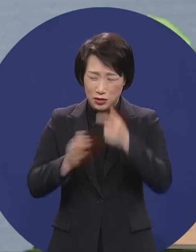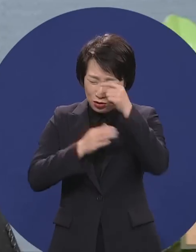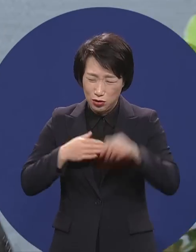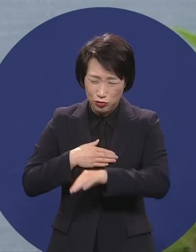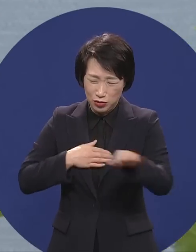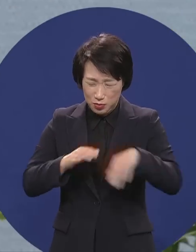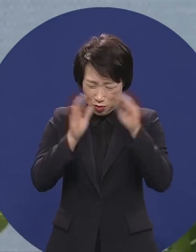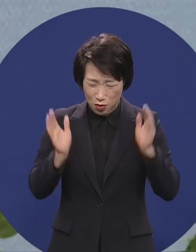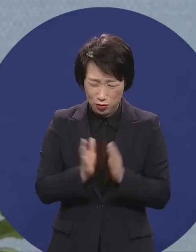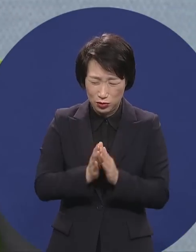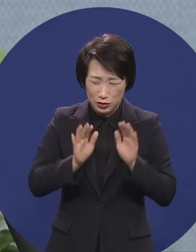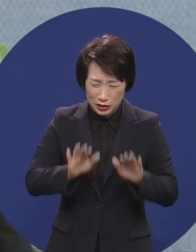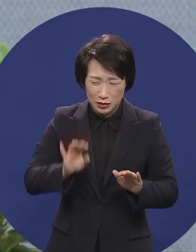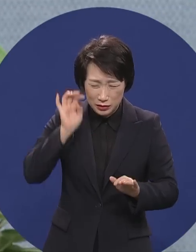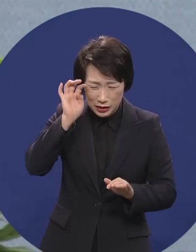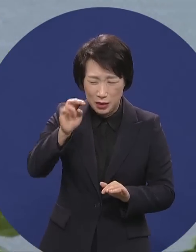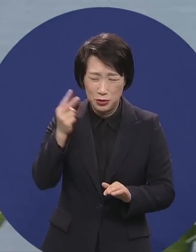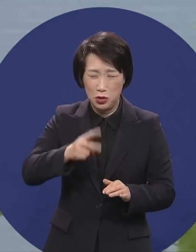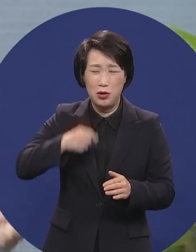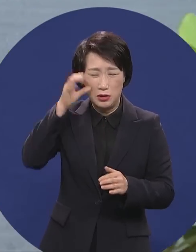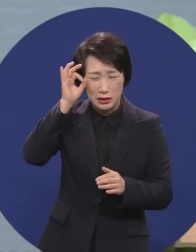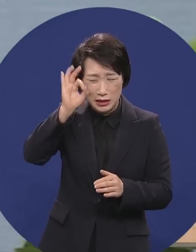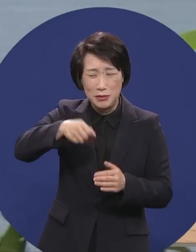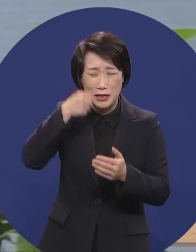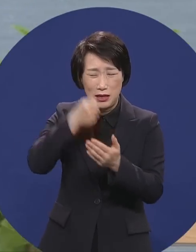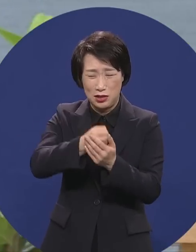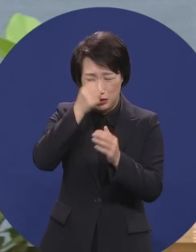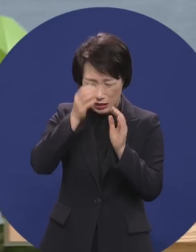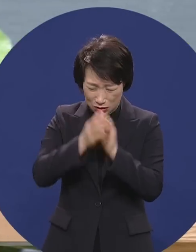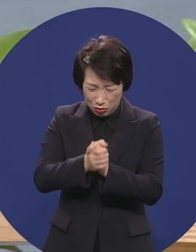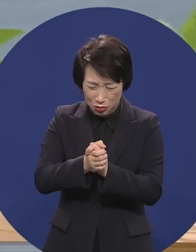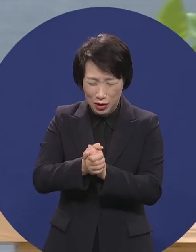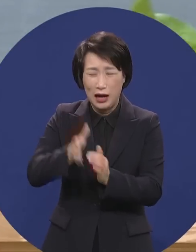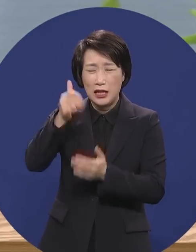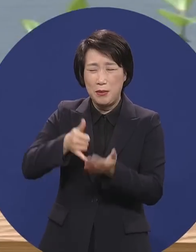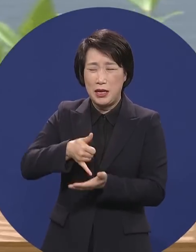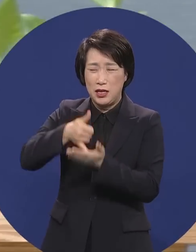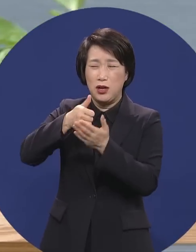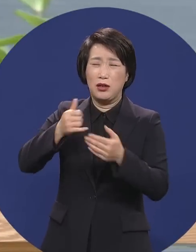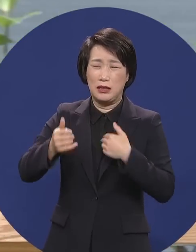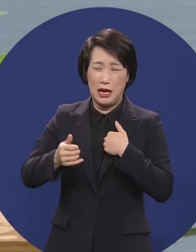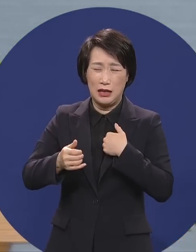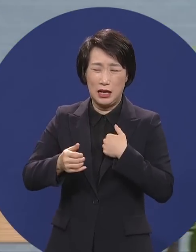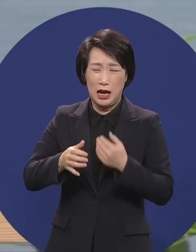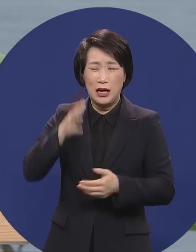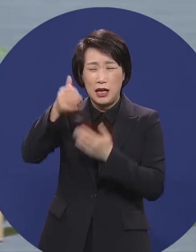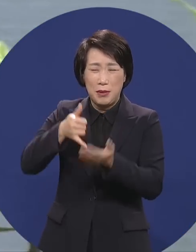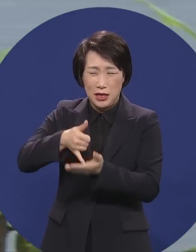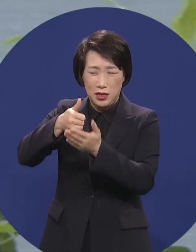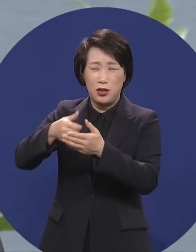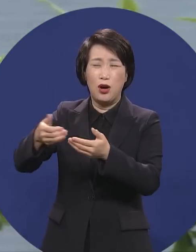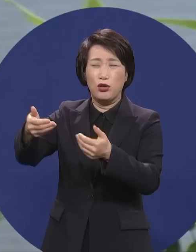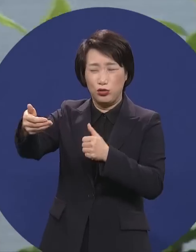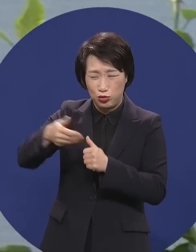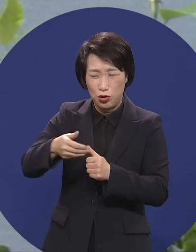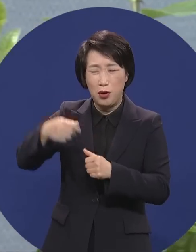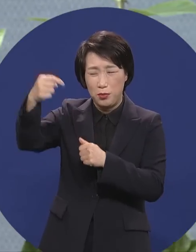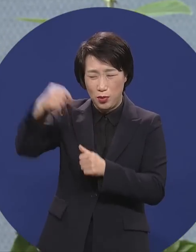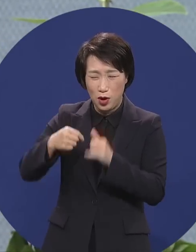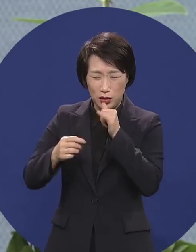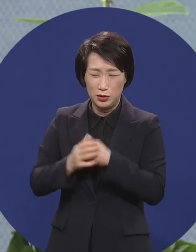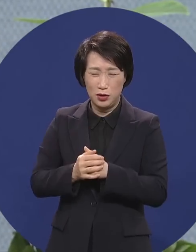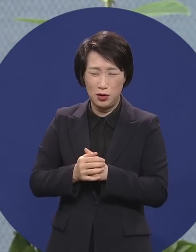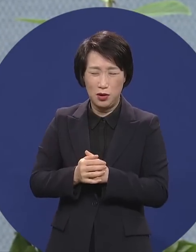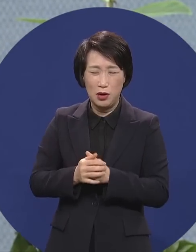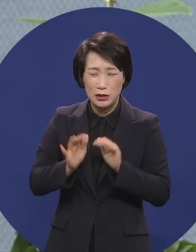전성도 40일 그리고 10일 작정 기도, 하나님이 인격적으로 우리에게 그 인격성을 부여하시고 명령하신